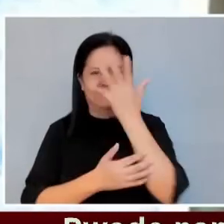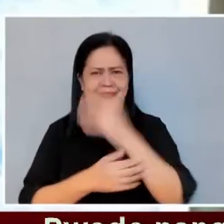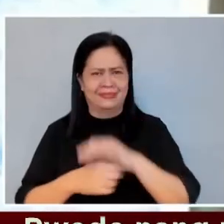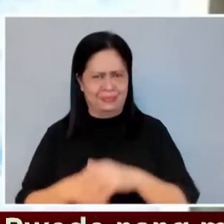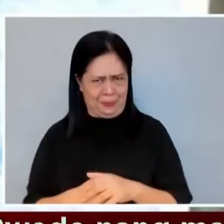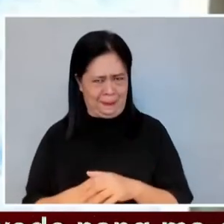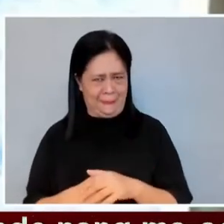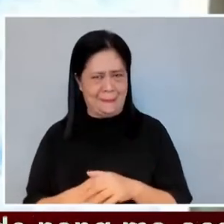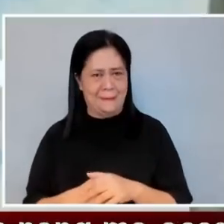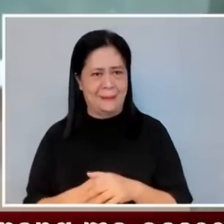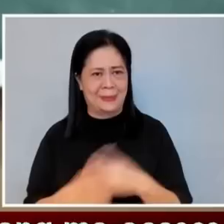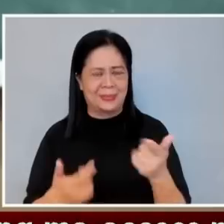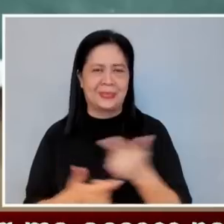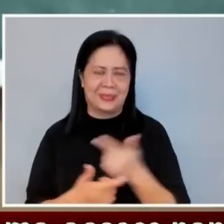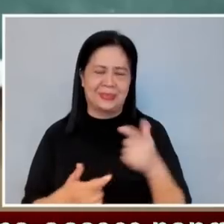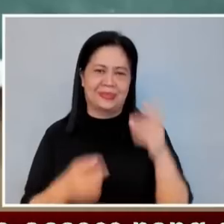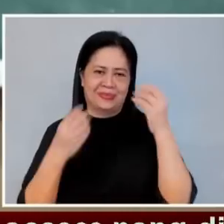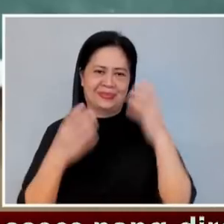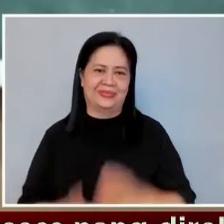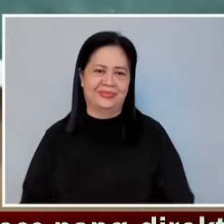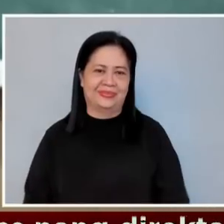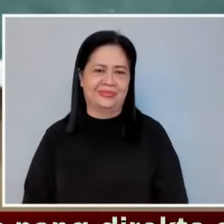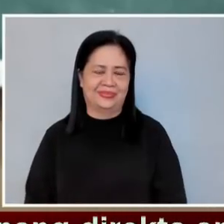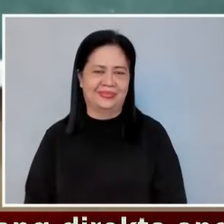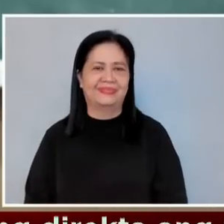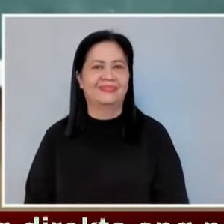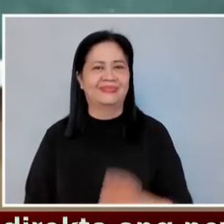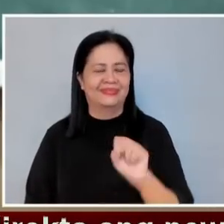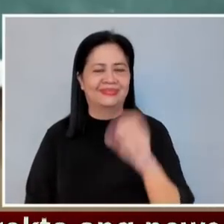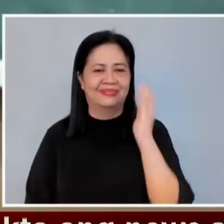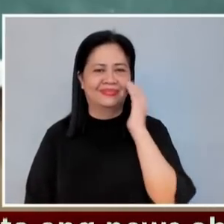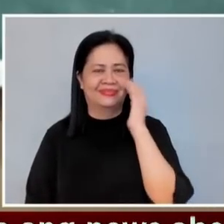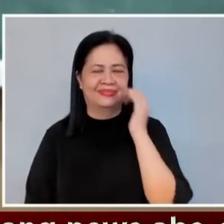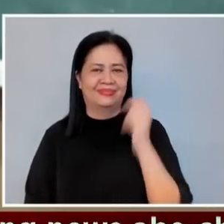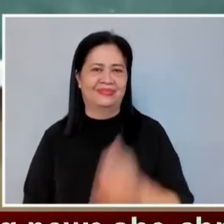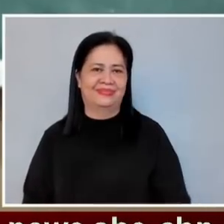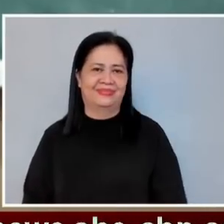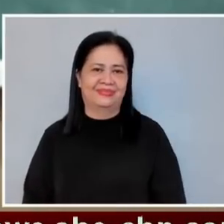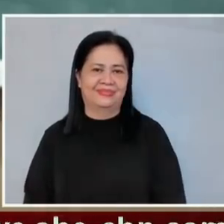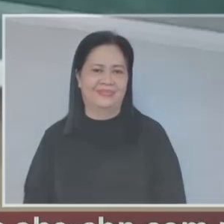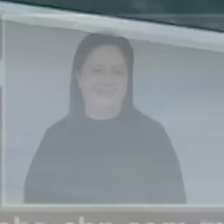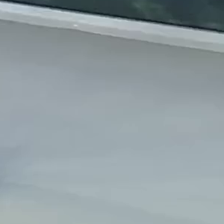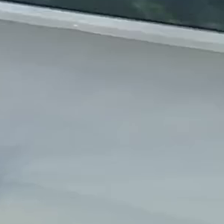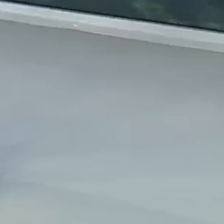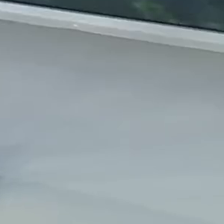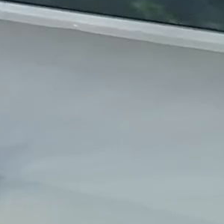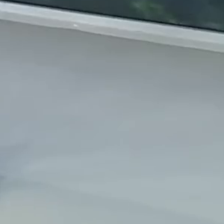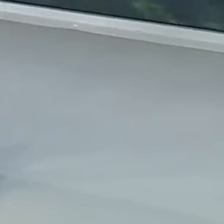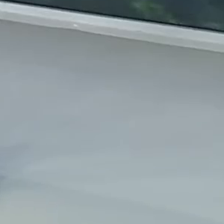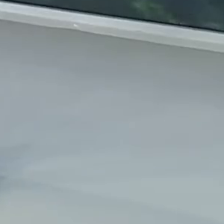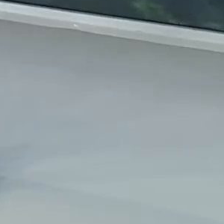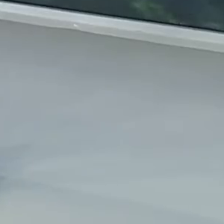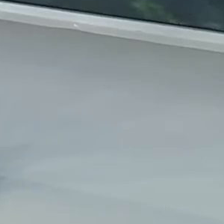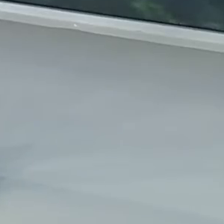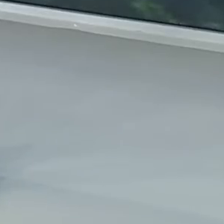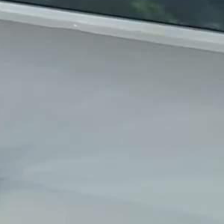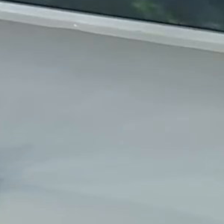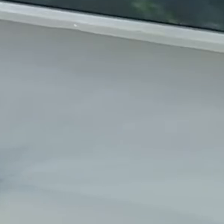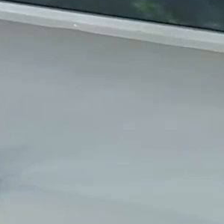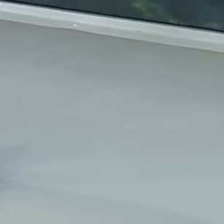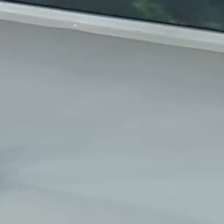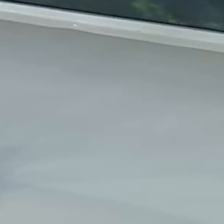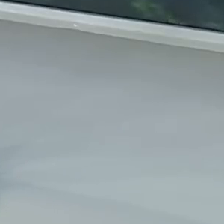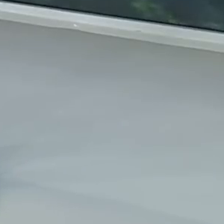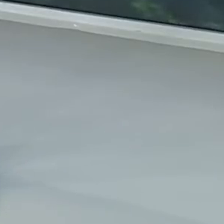malakas po yung si Teacher. Mga kalokohan lang po yan. Happy Teacher's Day. Happy Teacher's Day. Saludo sa ating